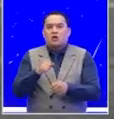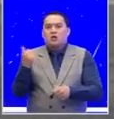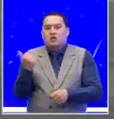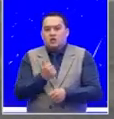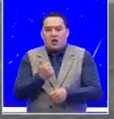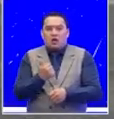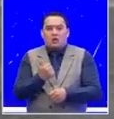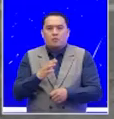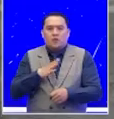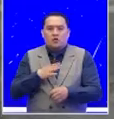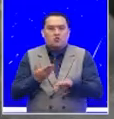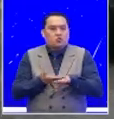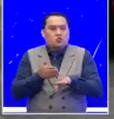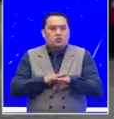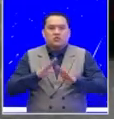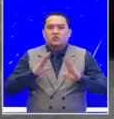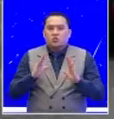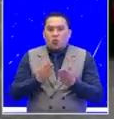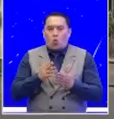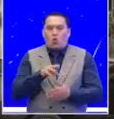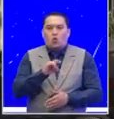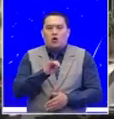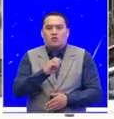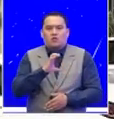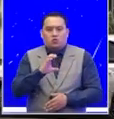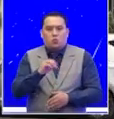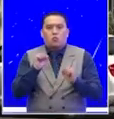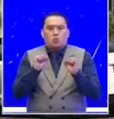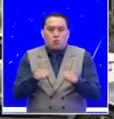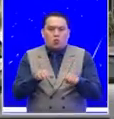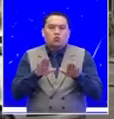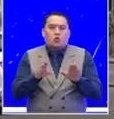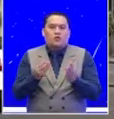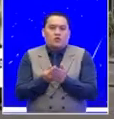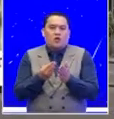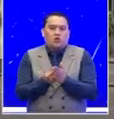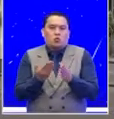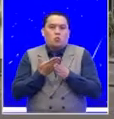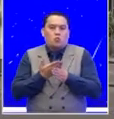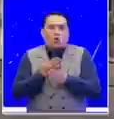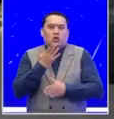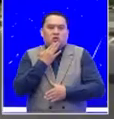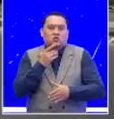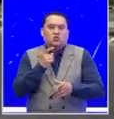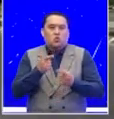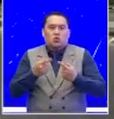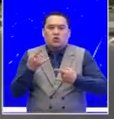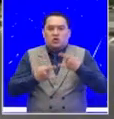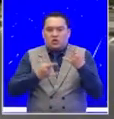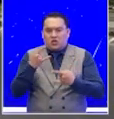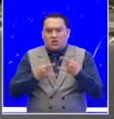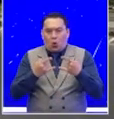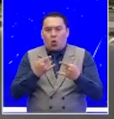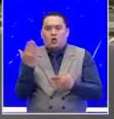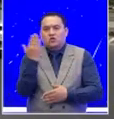режиссеры, оказавшиеся в трудной ситуации из-за коронавируса, могут рассчитывать на финансовую помощь Национального института кино.